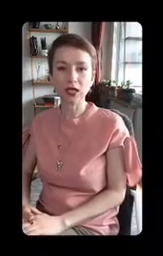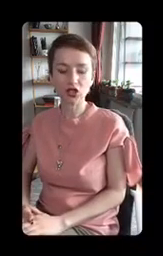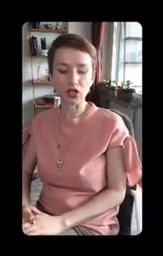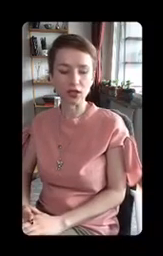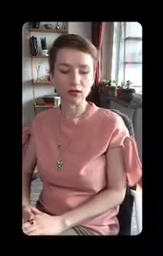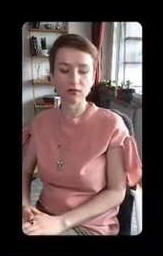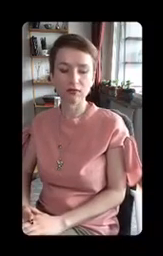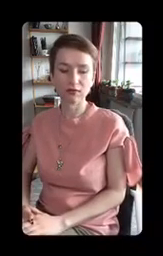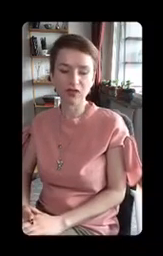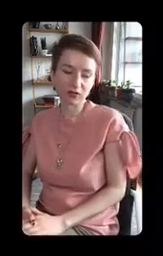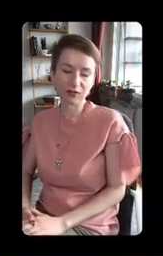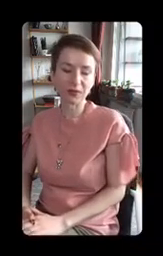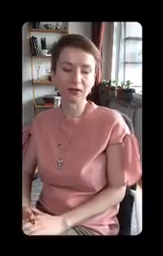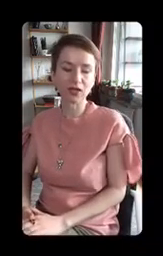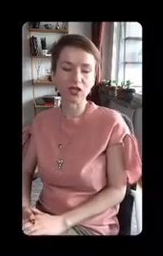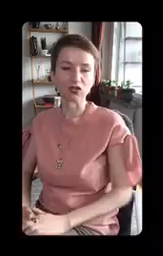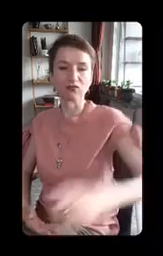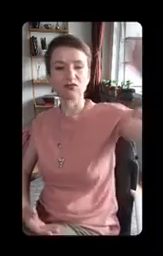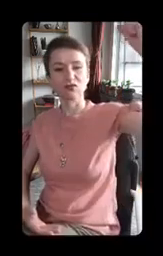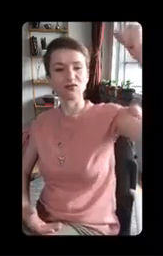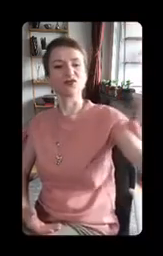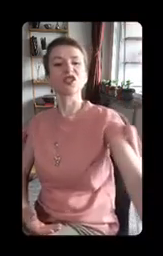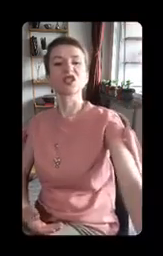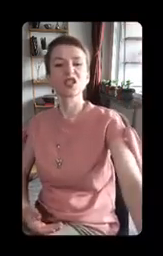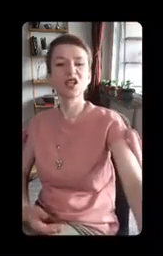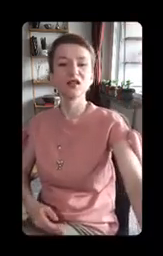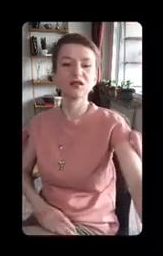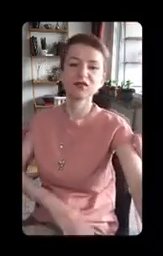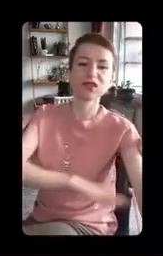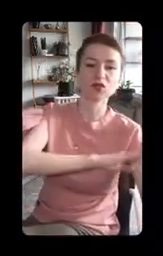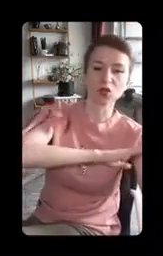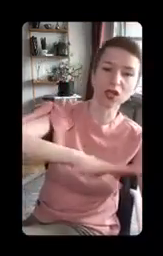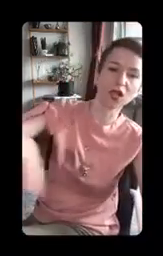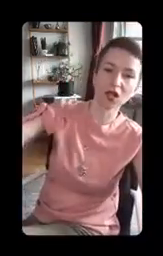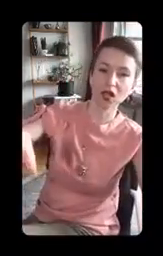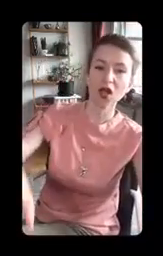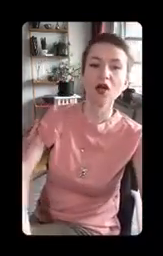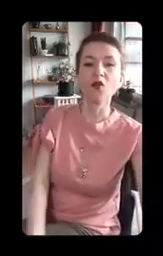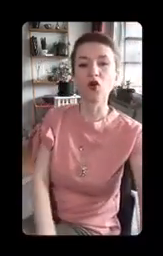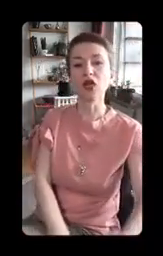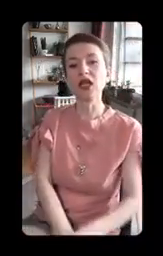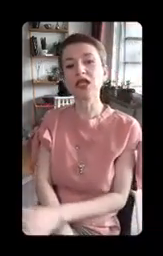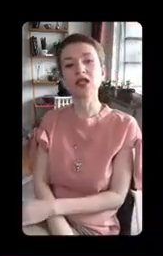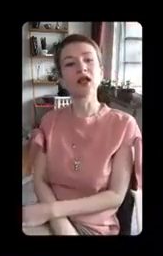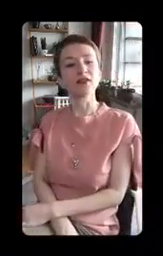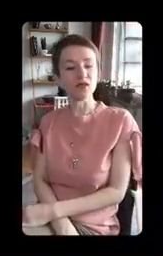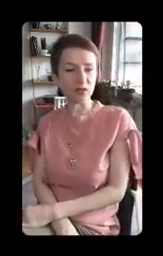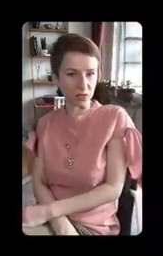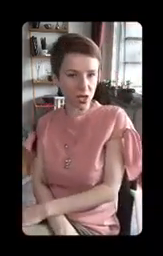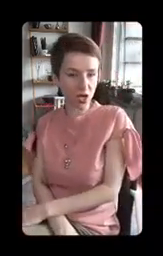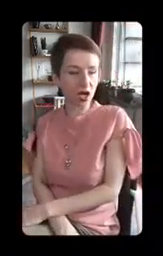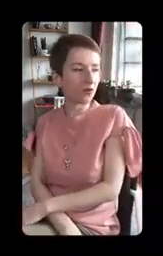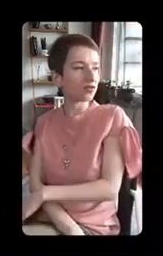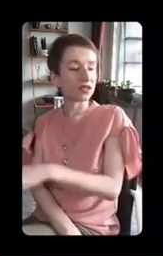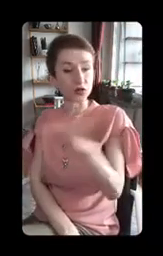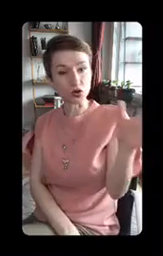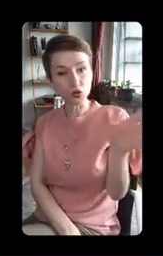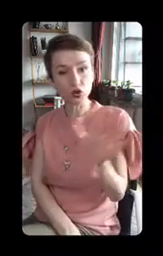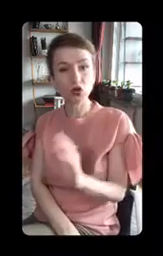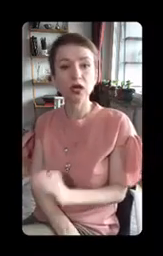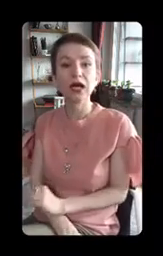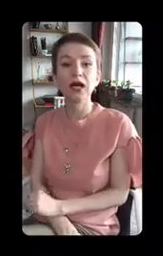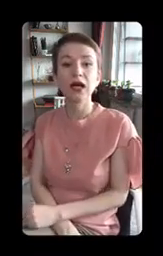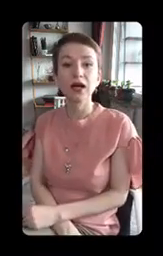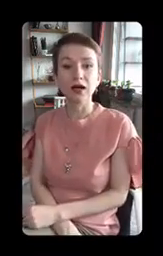что если раньше всех воспитывали так, что мужик сказал, все сделали. Вот, отец главный в семье,